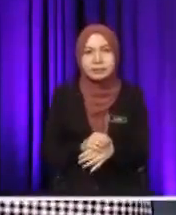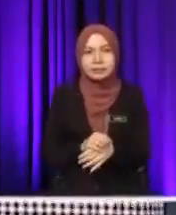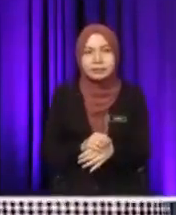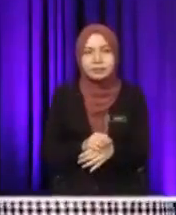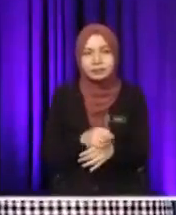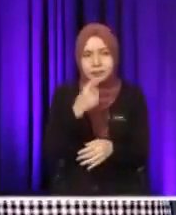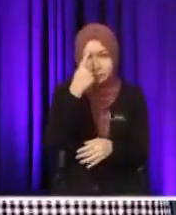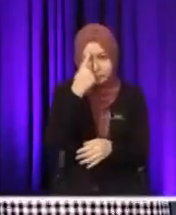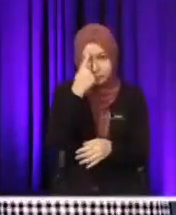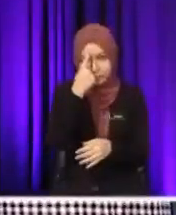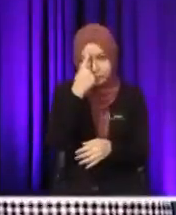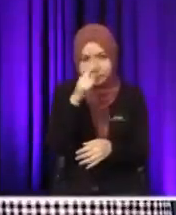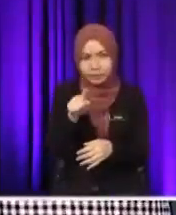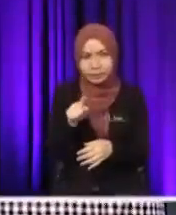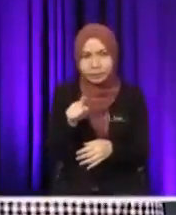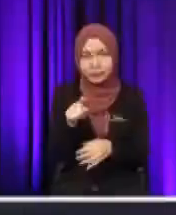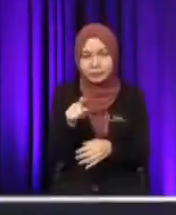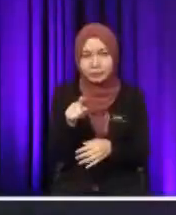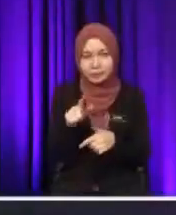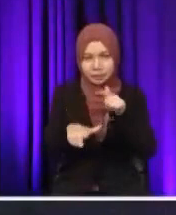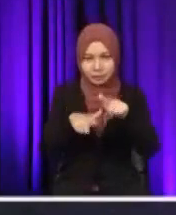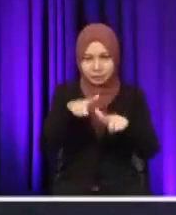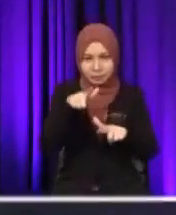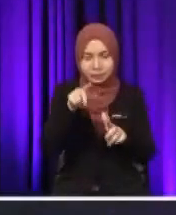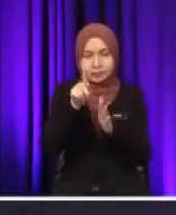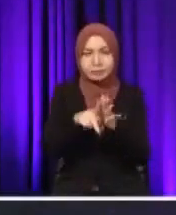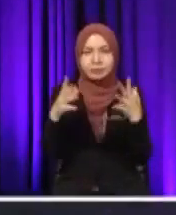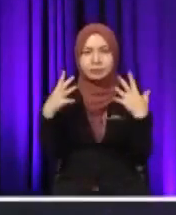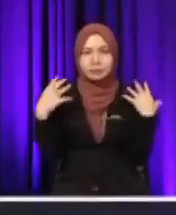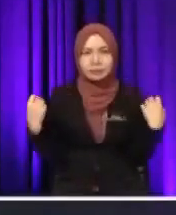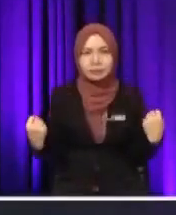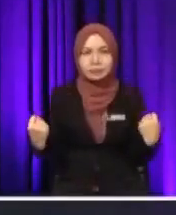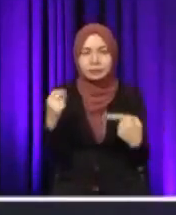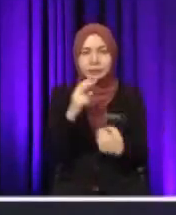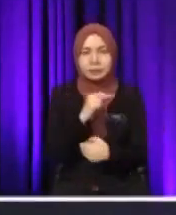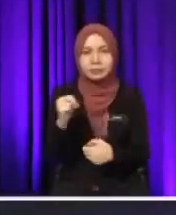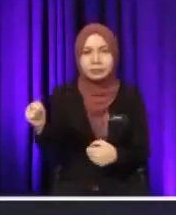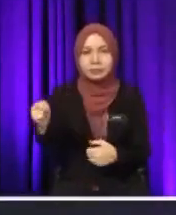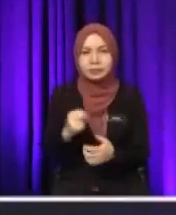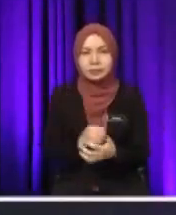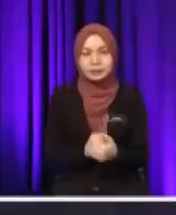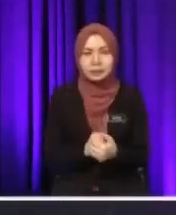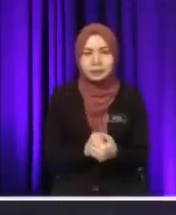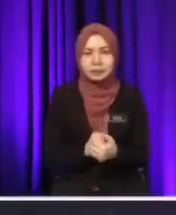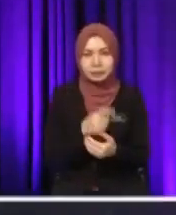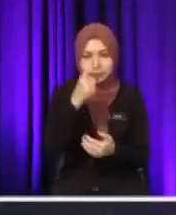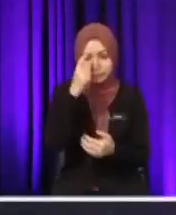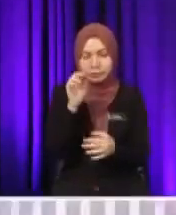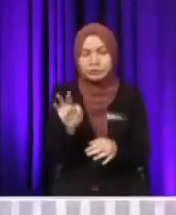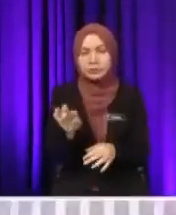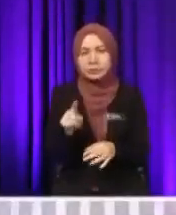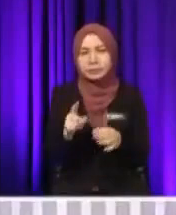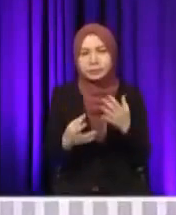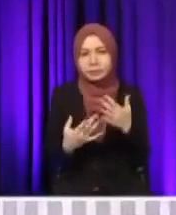perlu dititik beratkan oleh bila kita berada di makmal. Okey. Untuk menggunakan bahan yang panas atau bahan yang